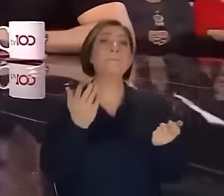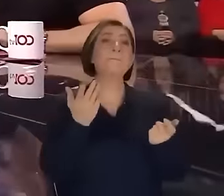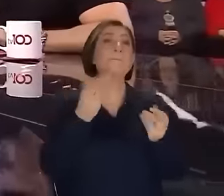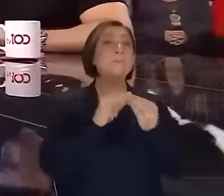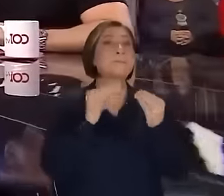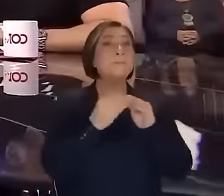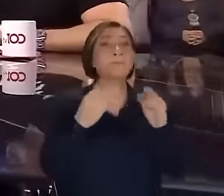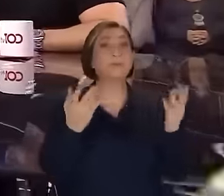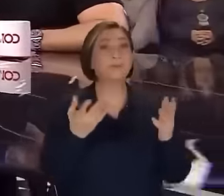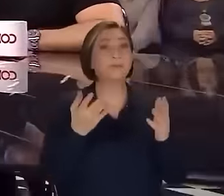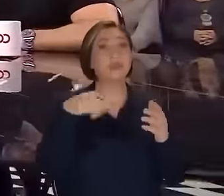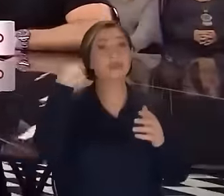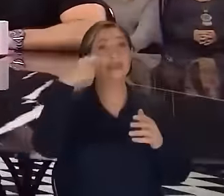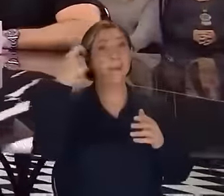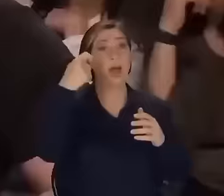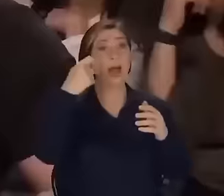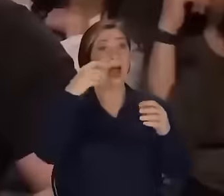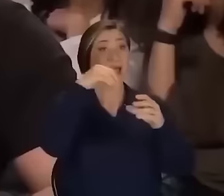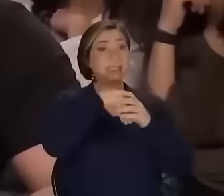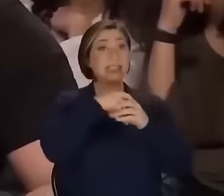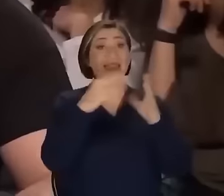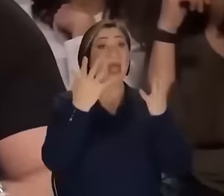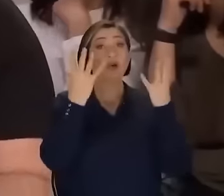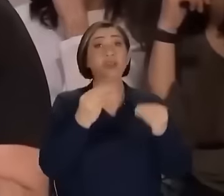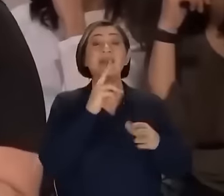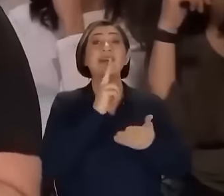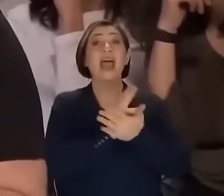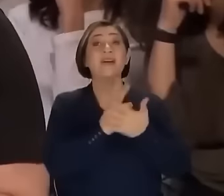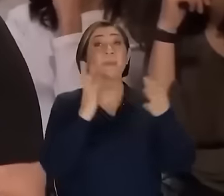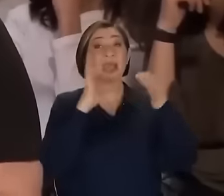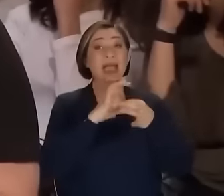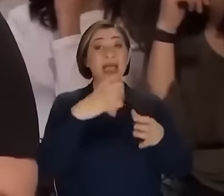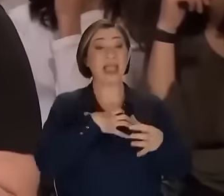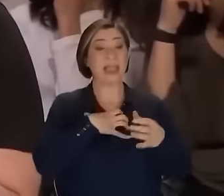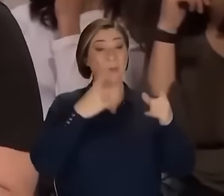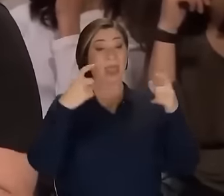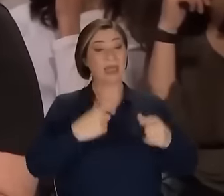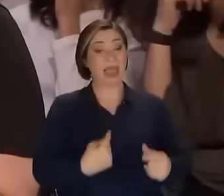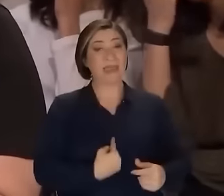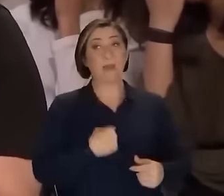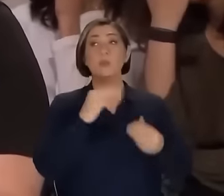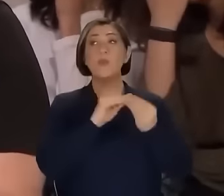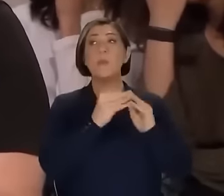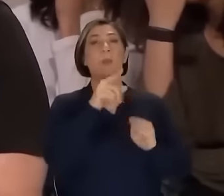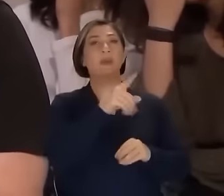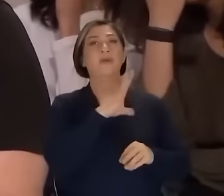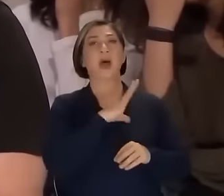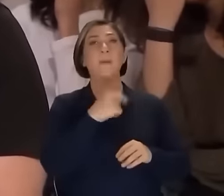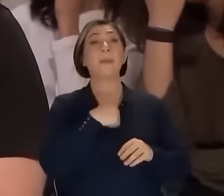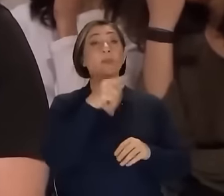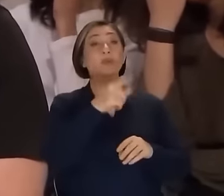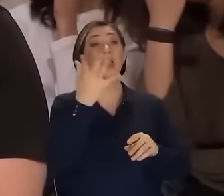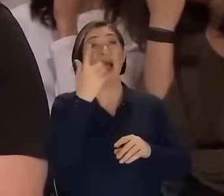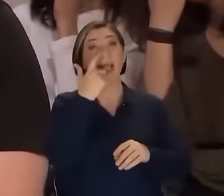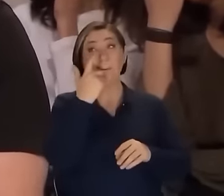Mesele sinema perdesinde ne olacağını karar vermekle ilgili kendini bir yerde hissetmek. Orada problem var. Çünkü ben bunun